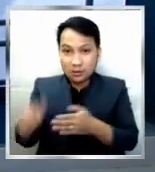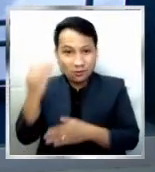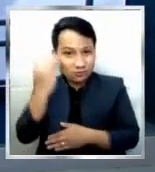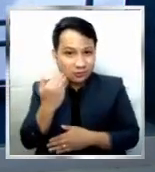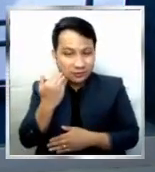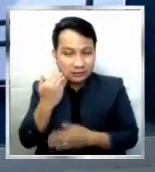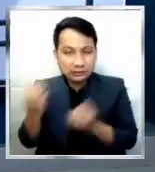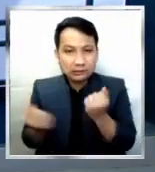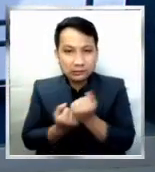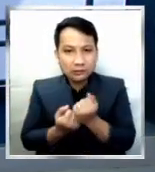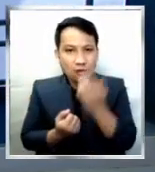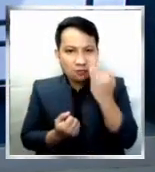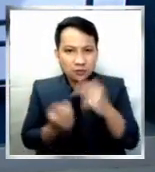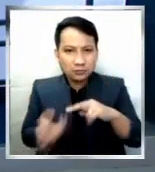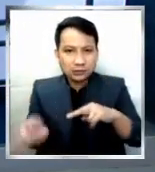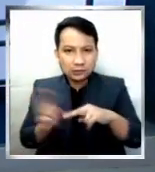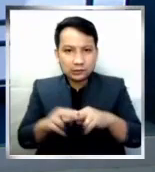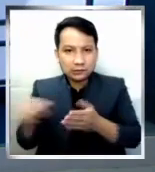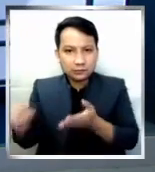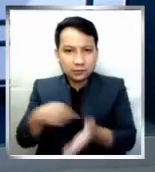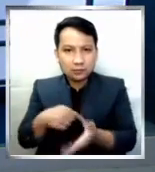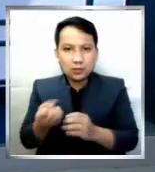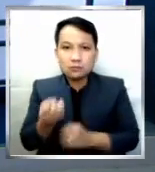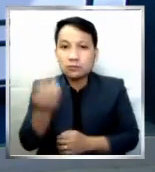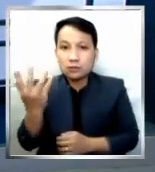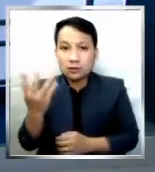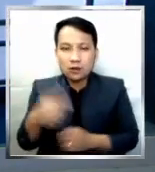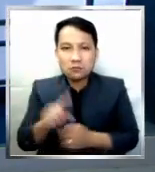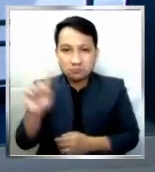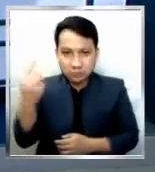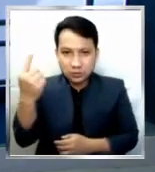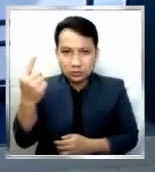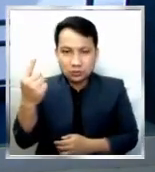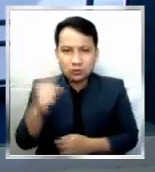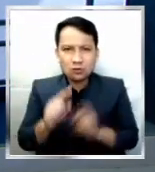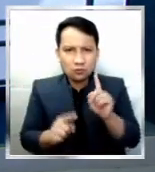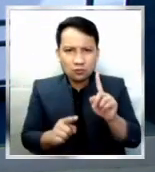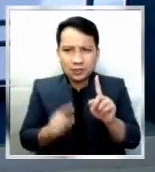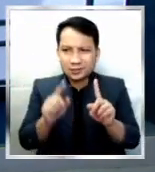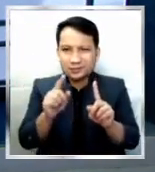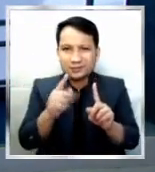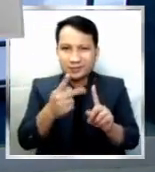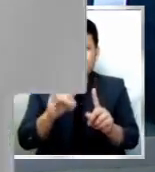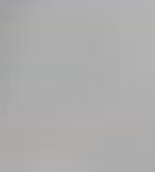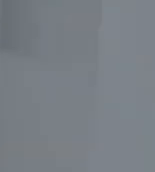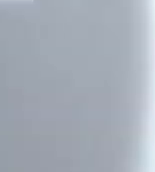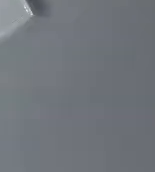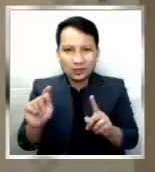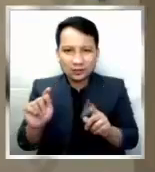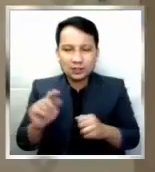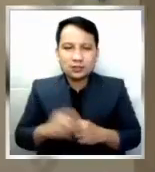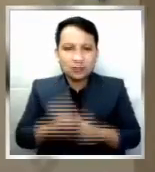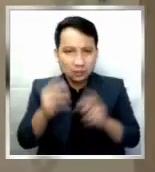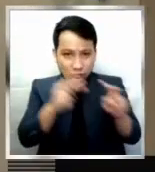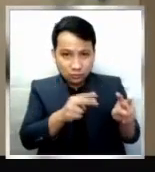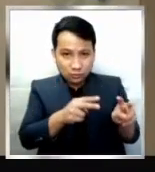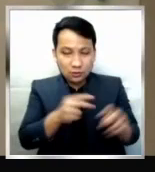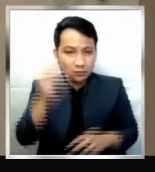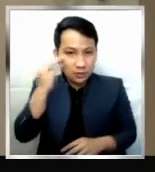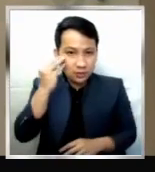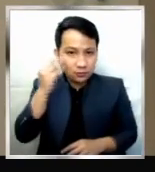dagdag singil na ito ay pwedeng umabot ng piso kada kilowatt hour. Nakatutok si Maki Pulido.